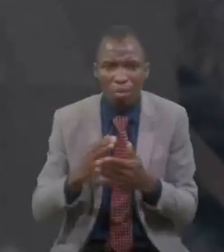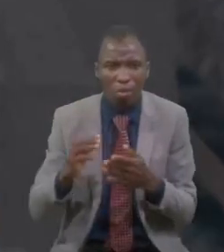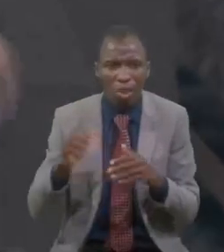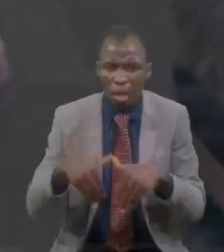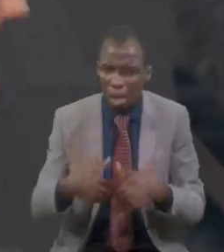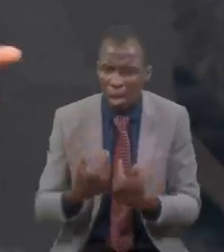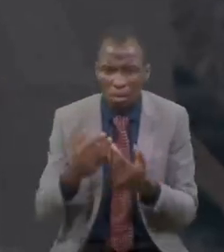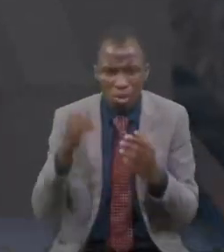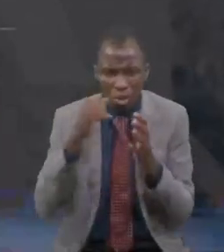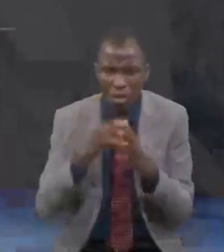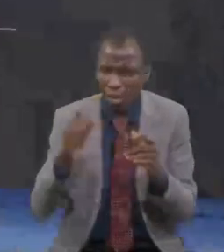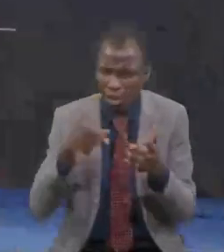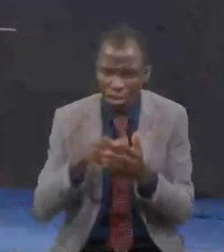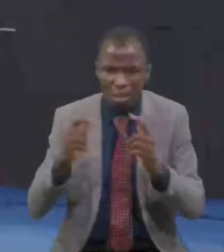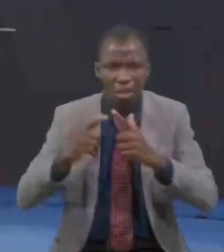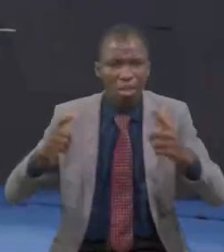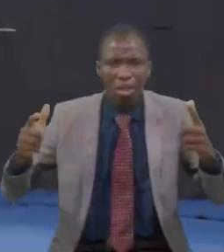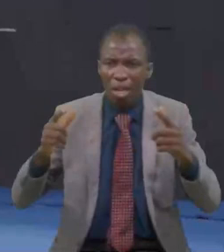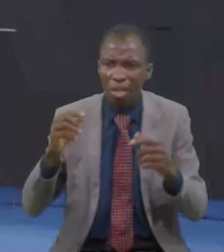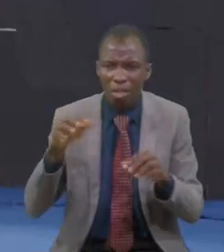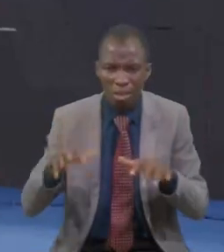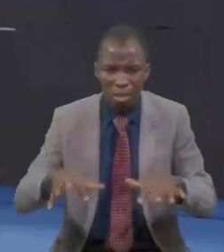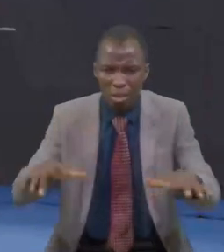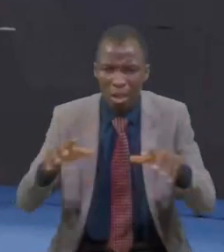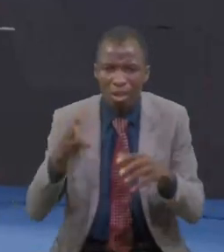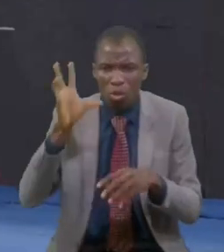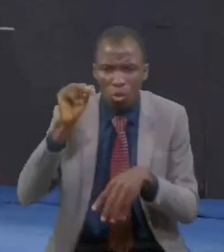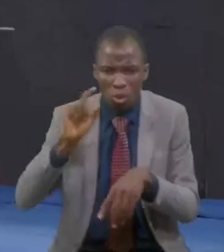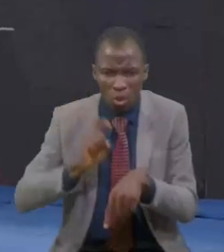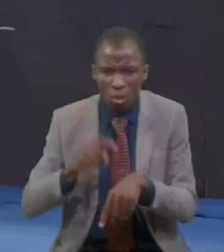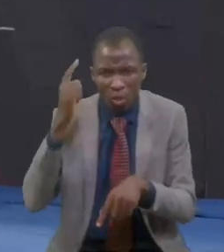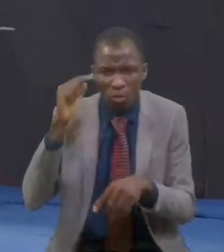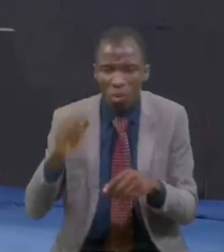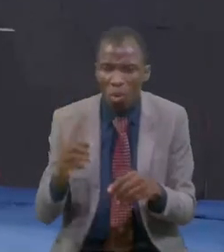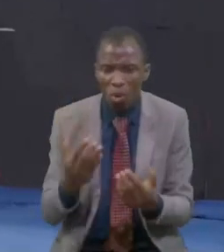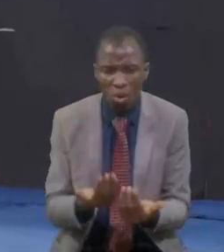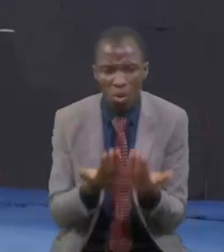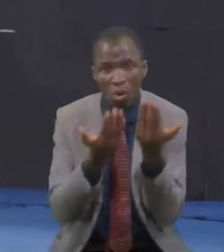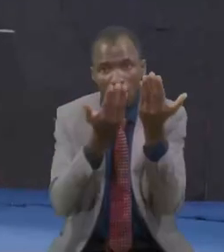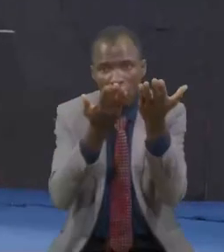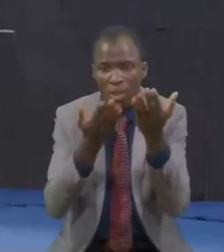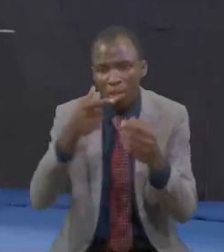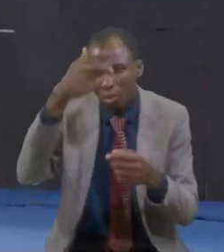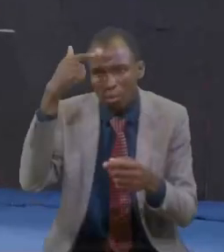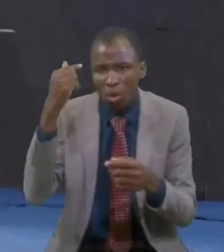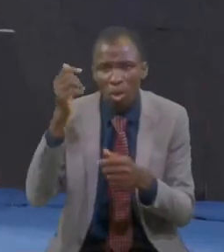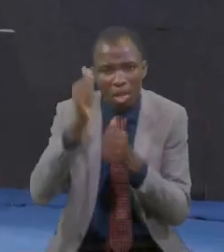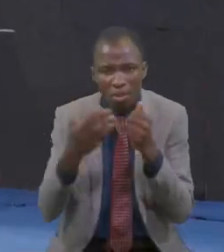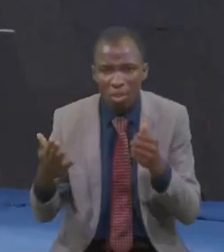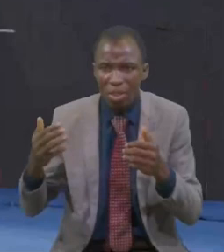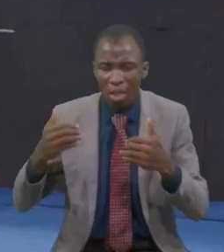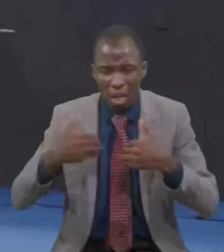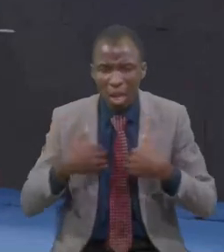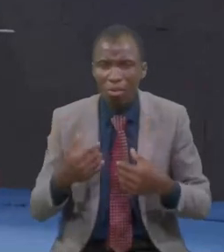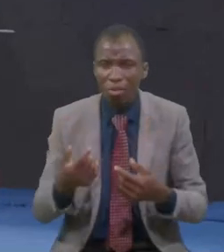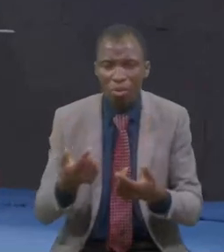toute cette foule ici et il n'y a pas on ne donne aucune occasion pour les offrandes